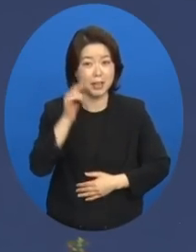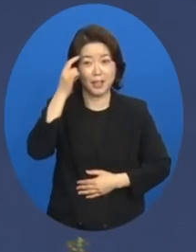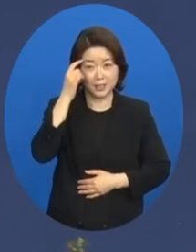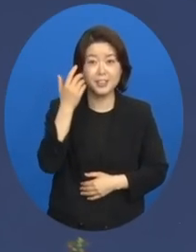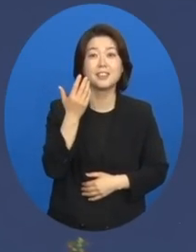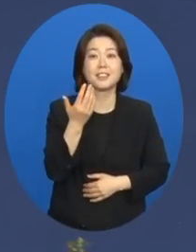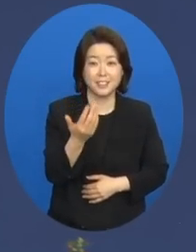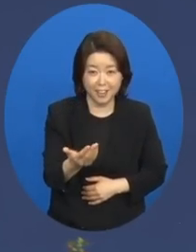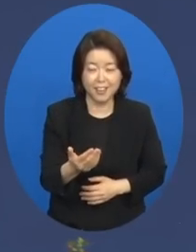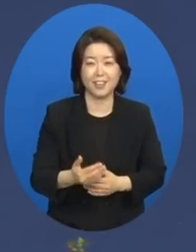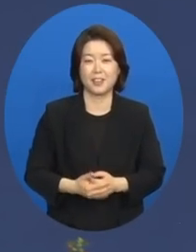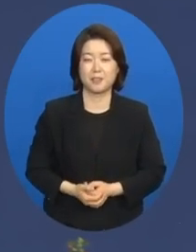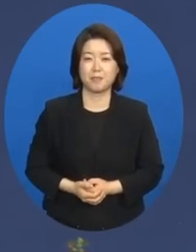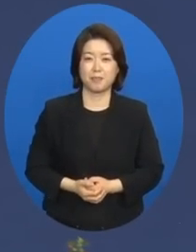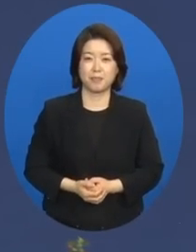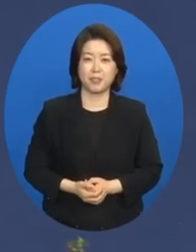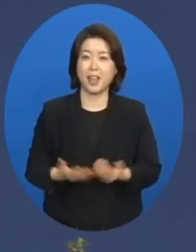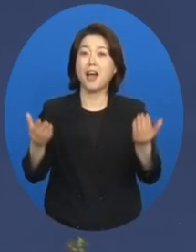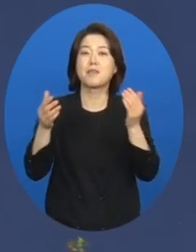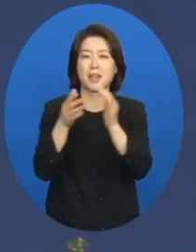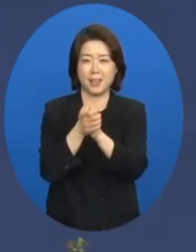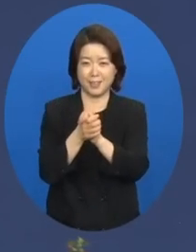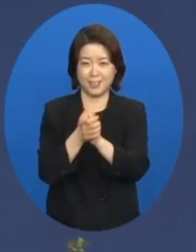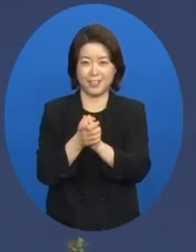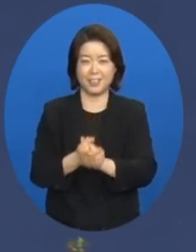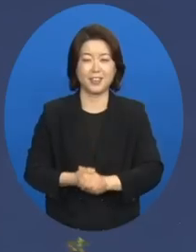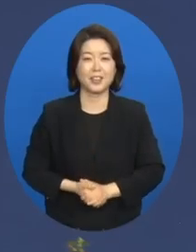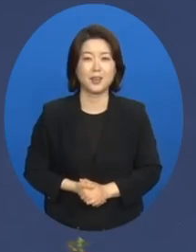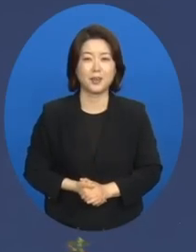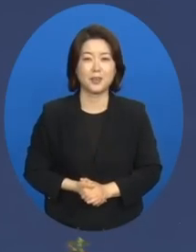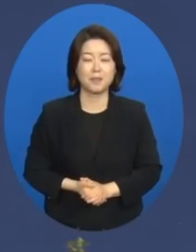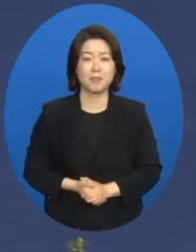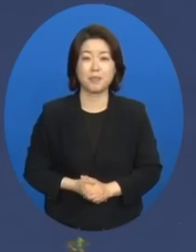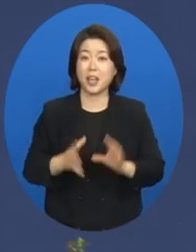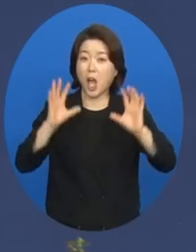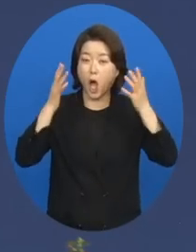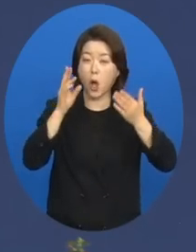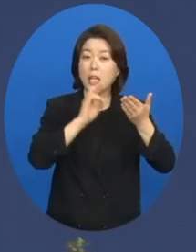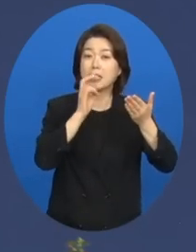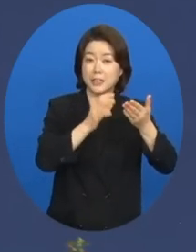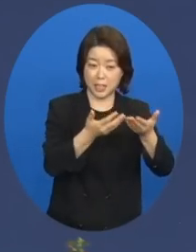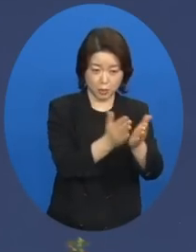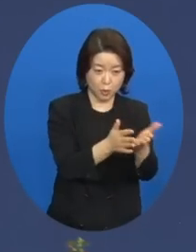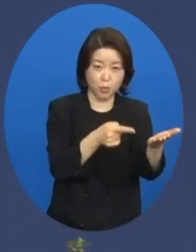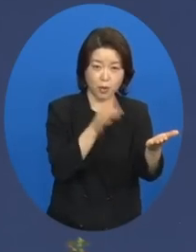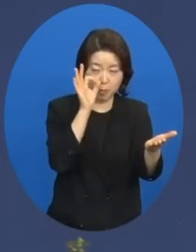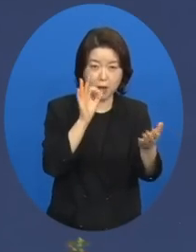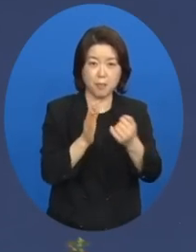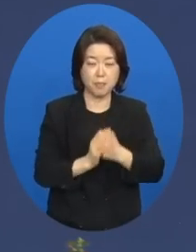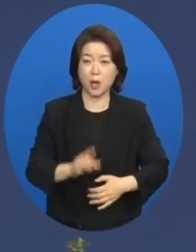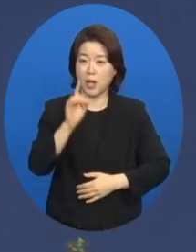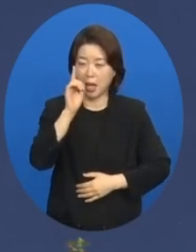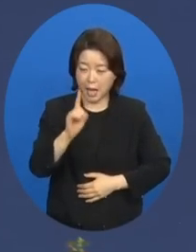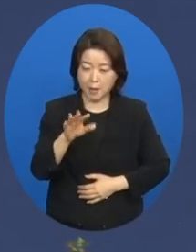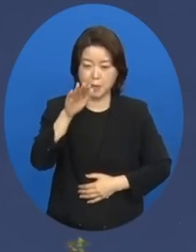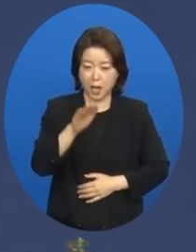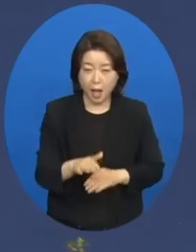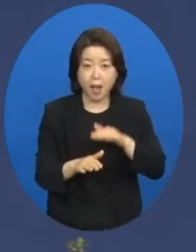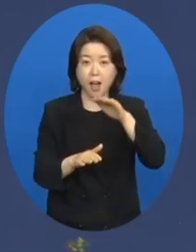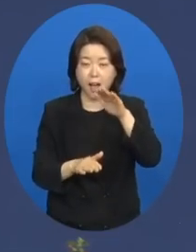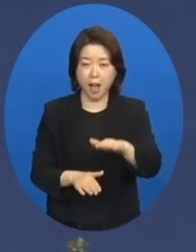즐거운이라 아닌가. 아멘. 어린이 찬송가에도 한 번에 한